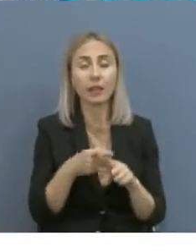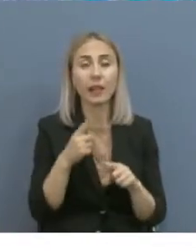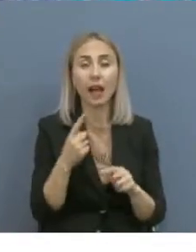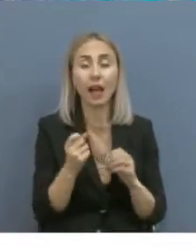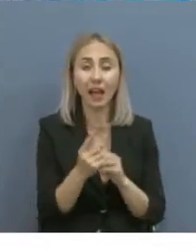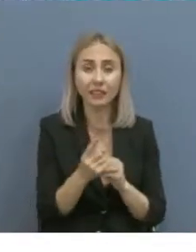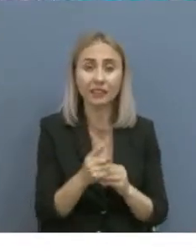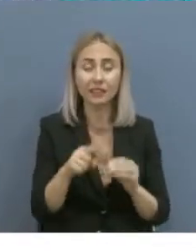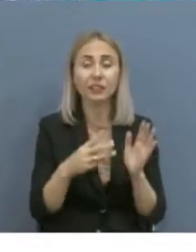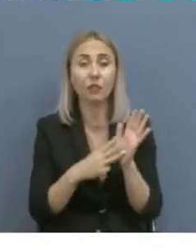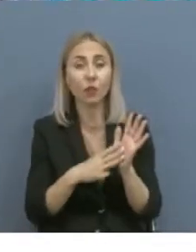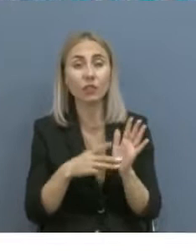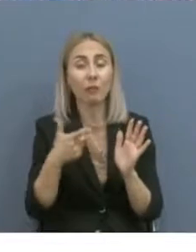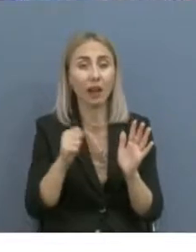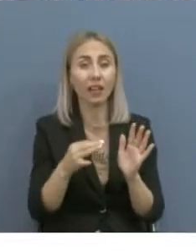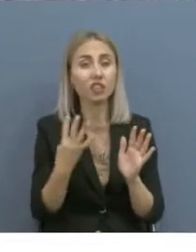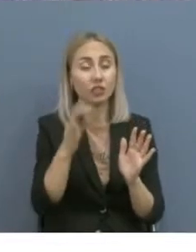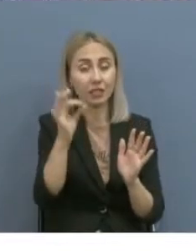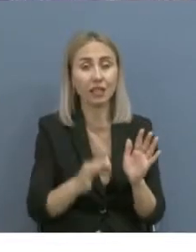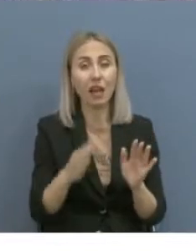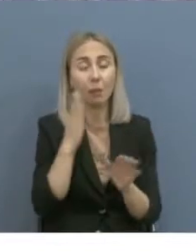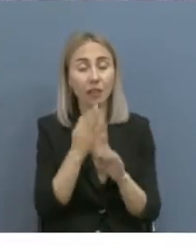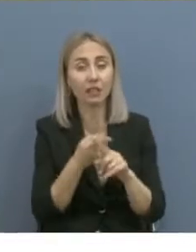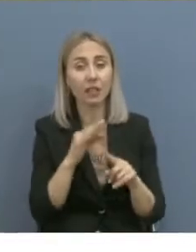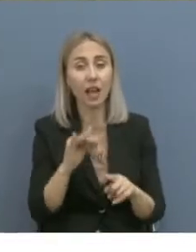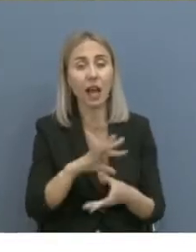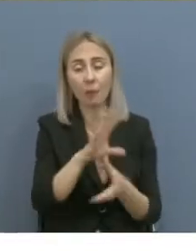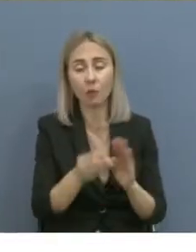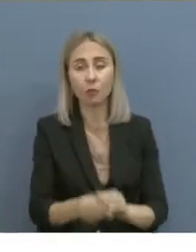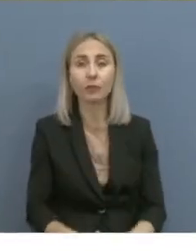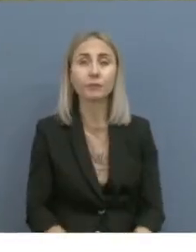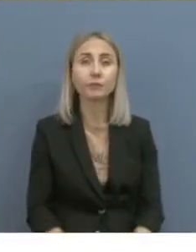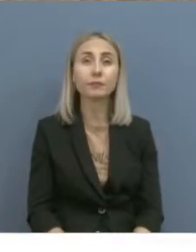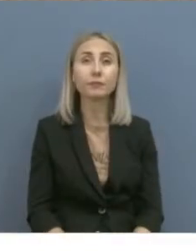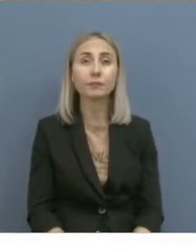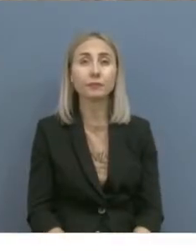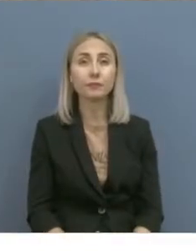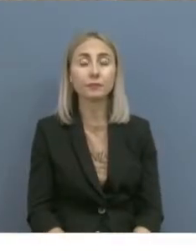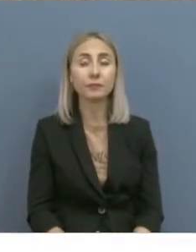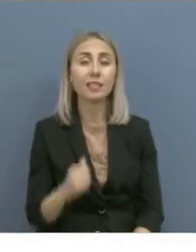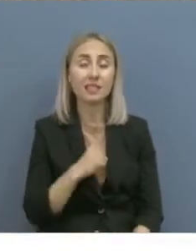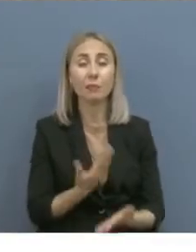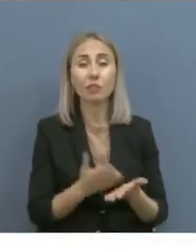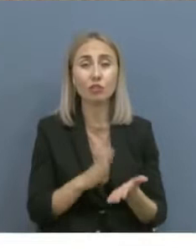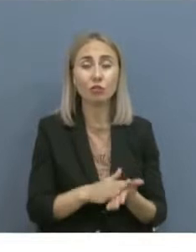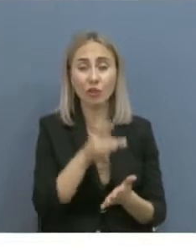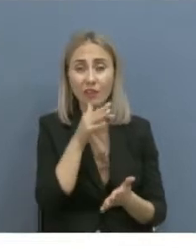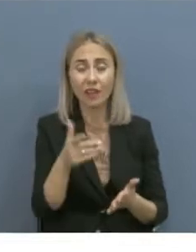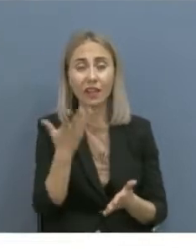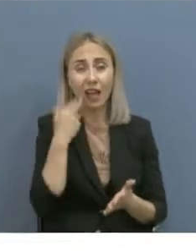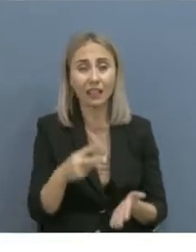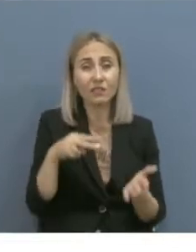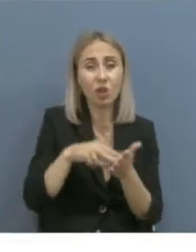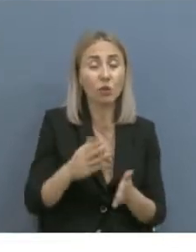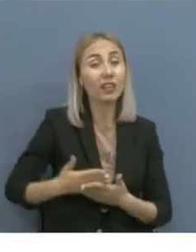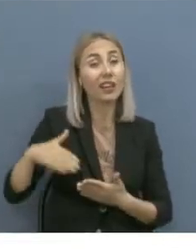мың гектар жер өнделді. Бұл жоспардың 4% құрайды. Шегірткенің қанаты өскен кез ең қауіпті саналат. Себебі қанаты өскен